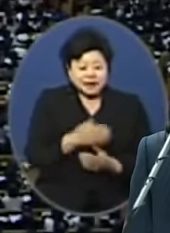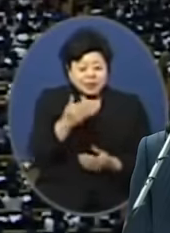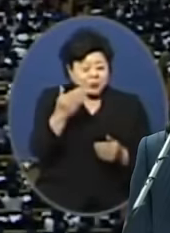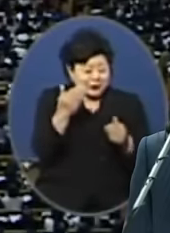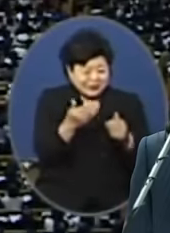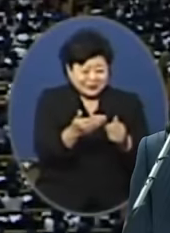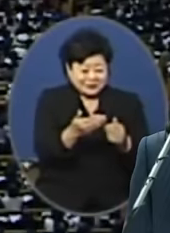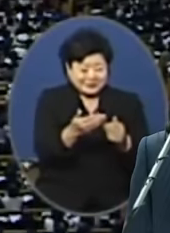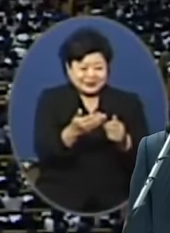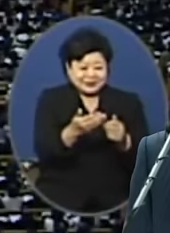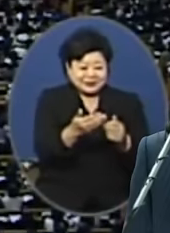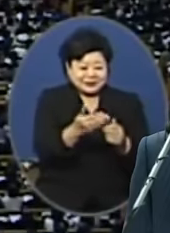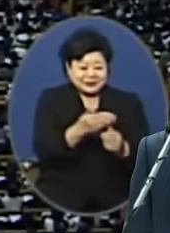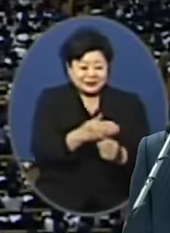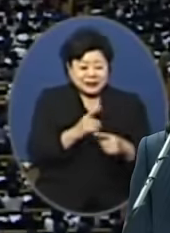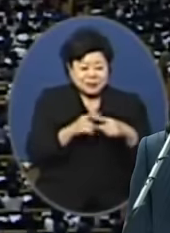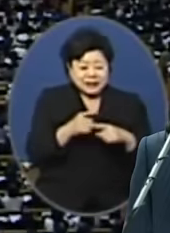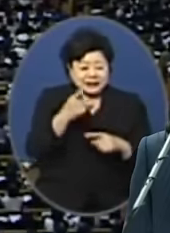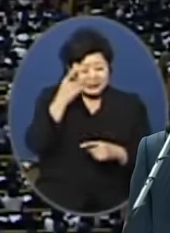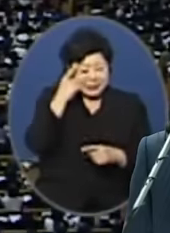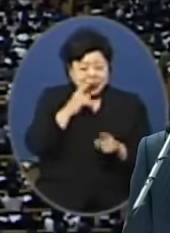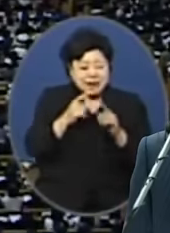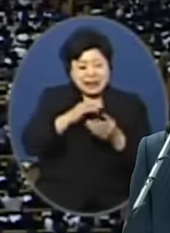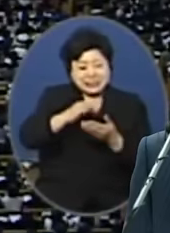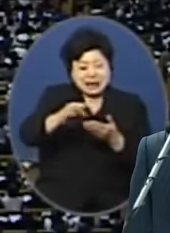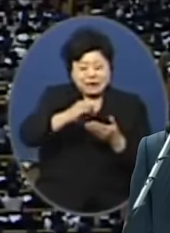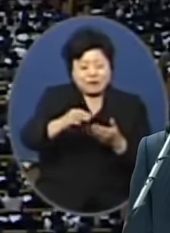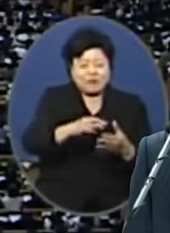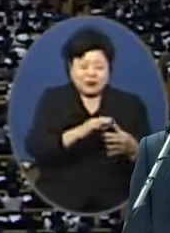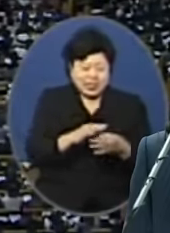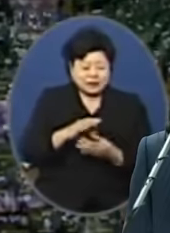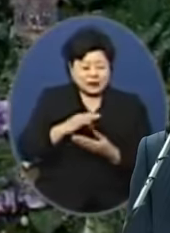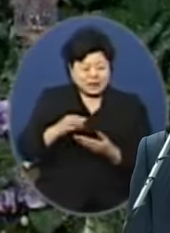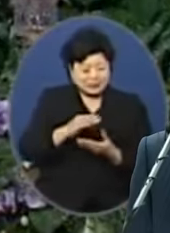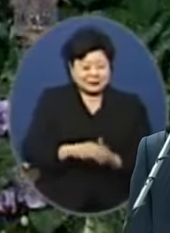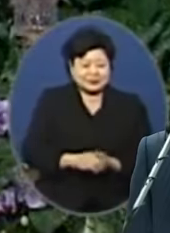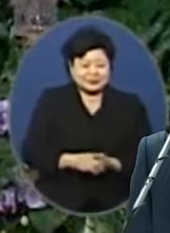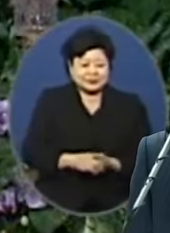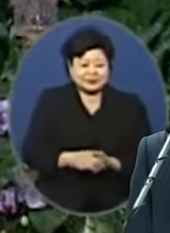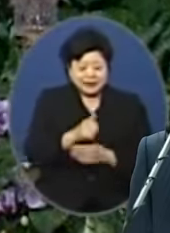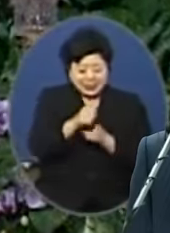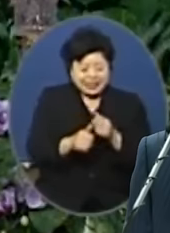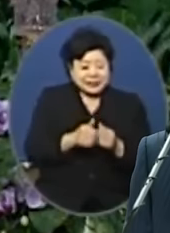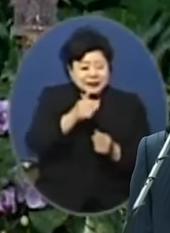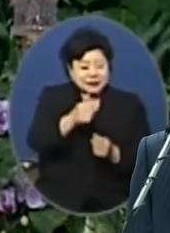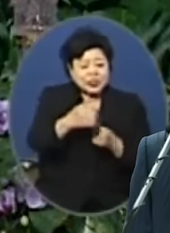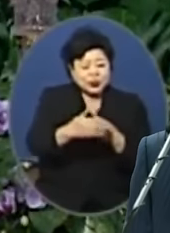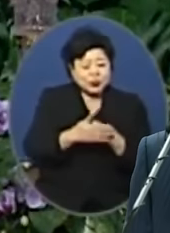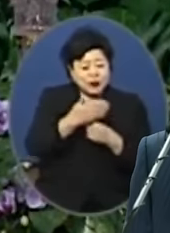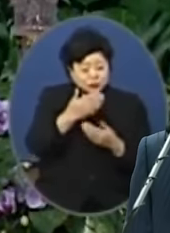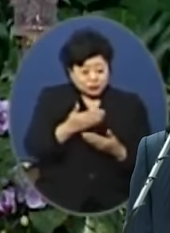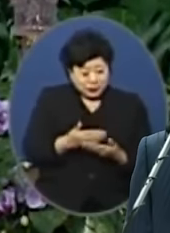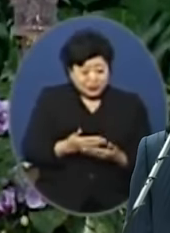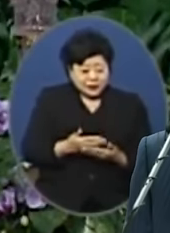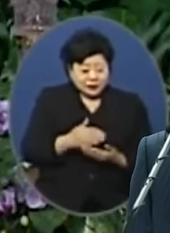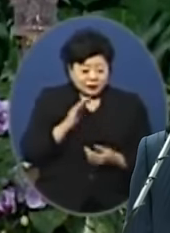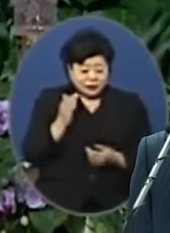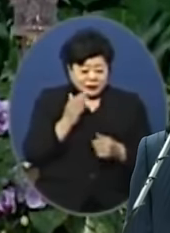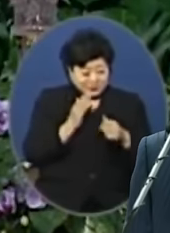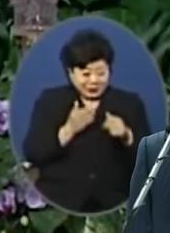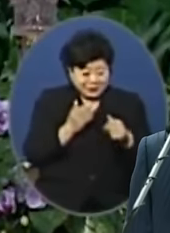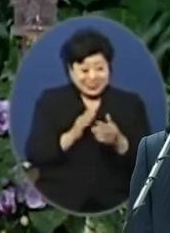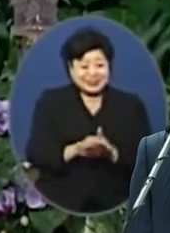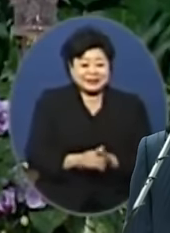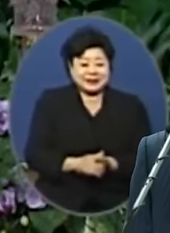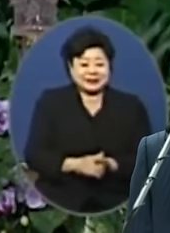여러분께서 긍정적인 말을 계속해서 하나님이 도와주게 되시기를 간절히